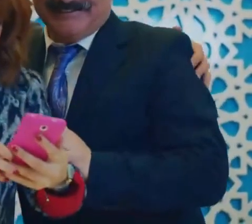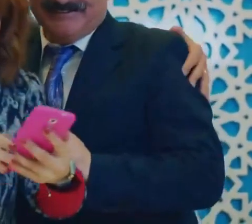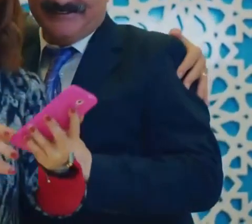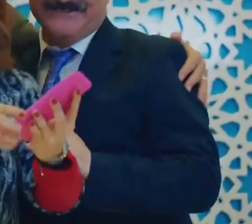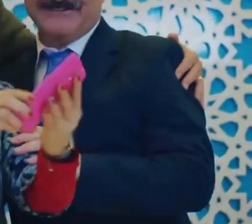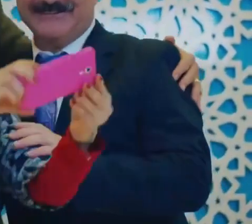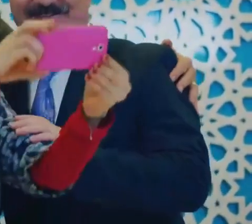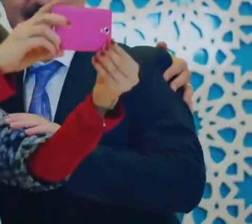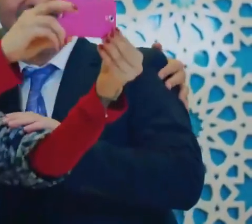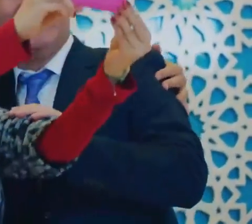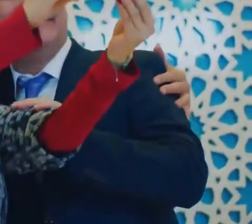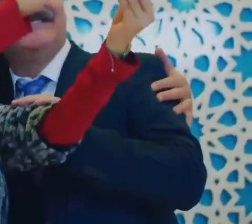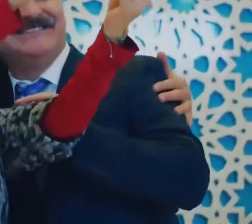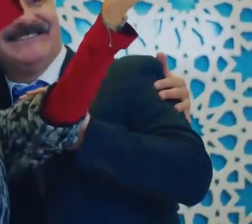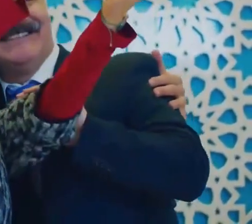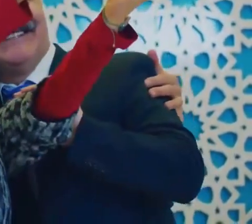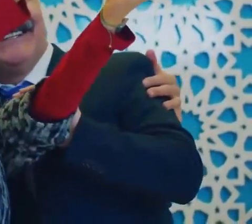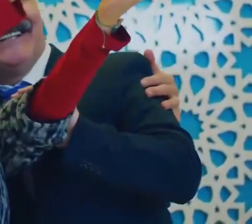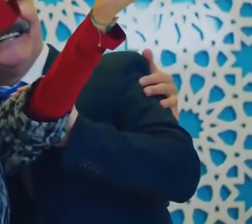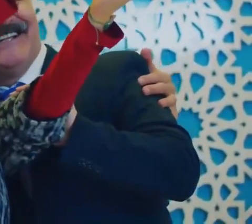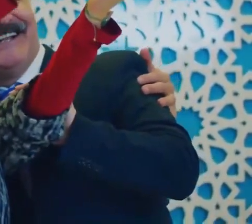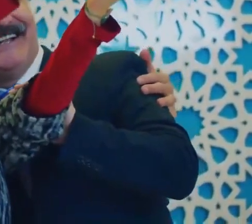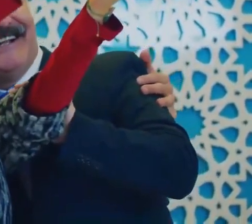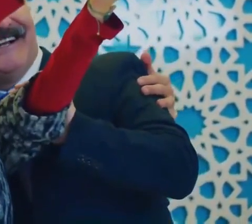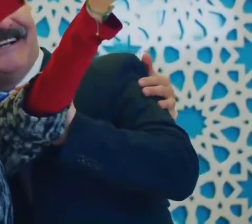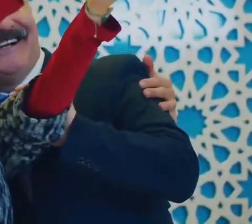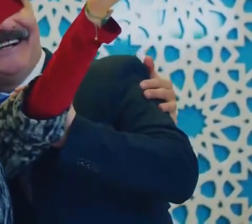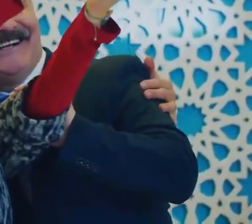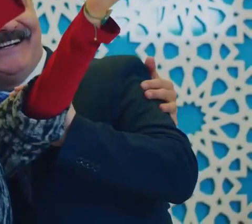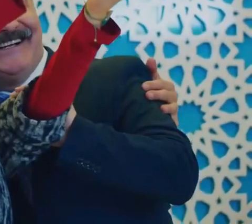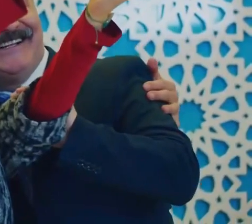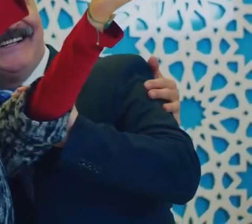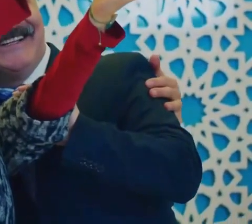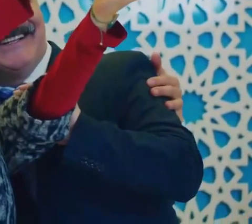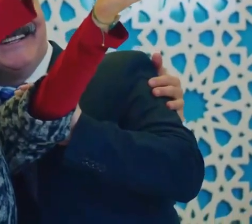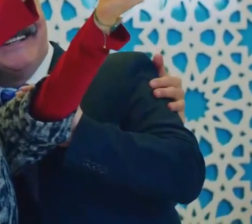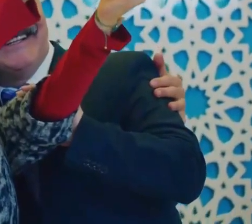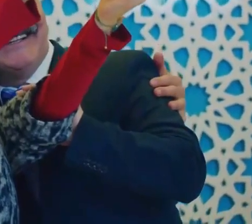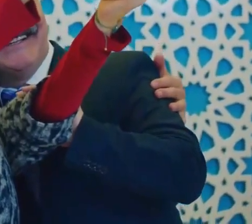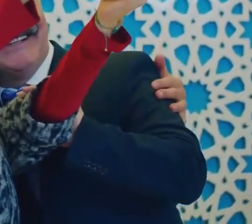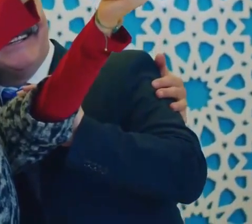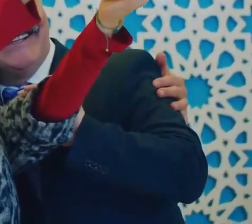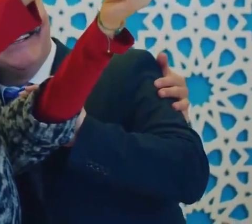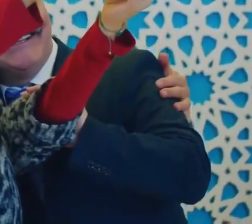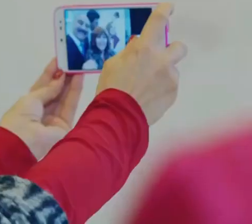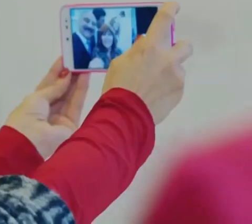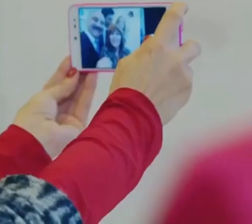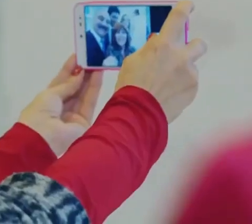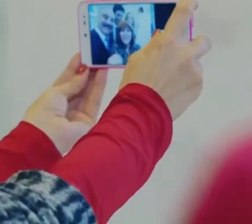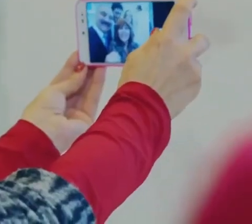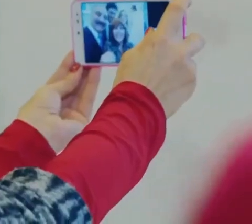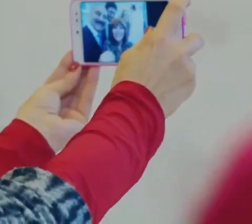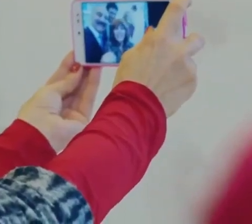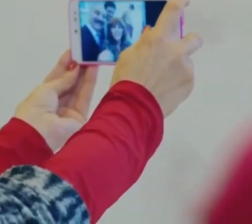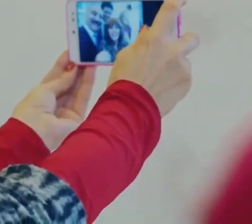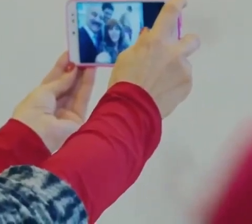Ayşen pembe kaplı telefonunu ayarlayıp uzattı. Şener yanında, Itır'la Tarık arkasında poz verdi. Itır aile cüzdanını